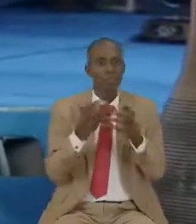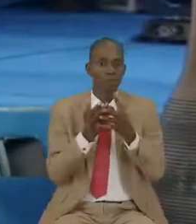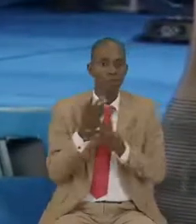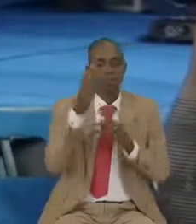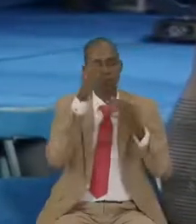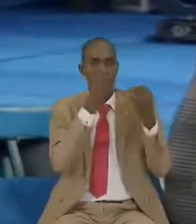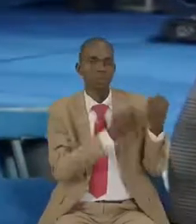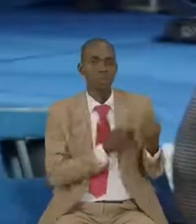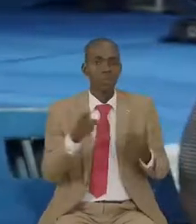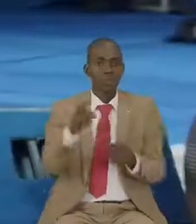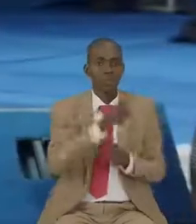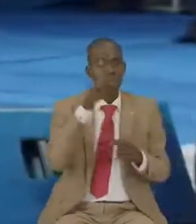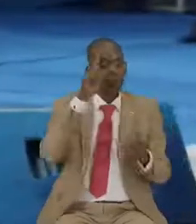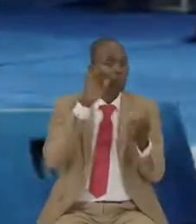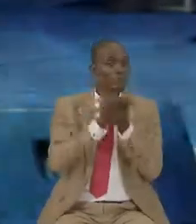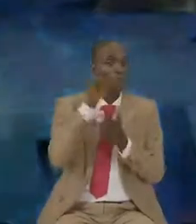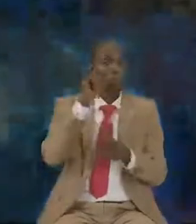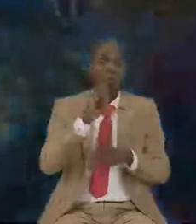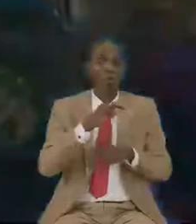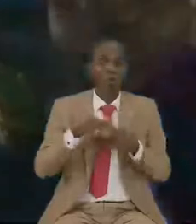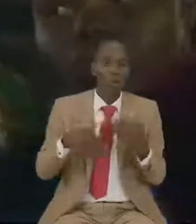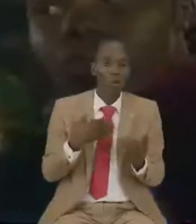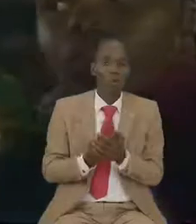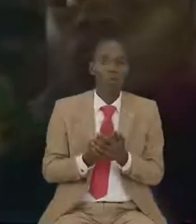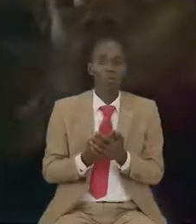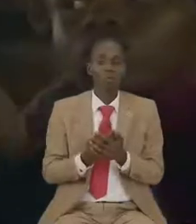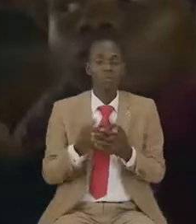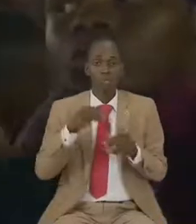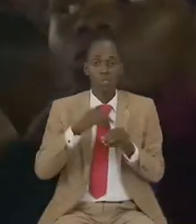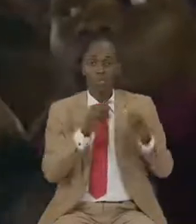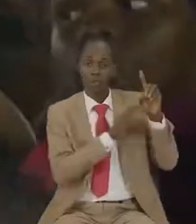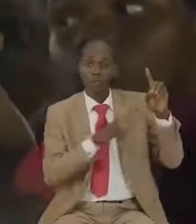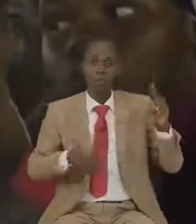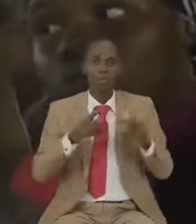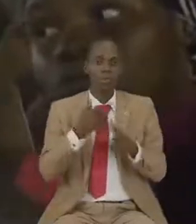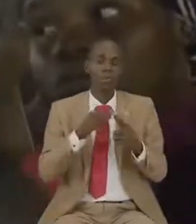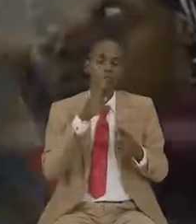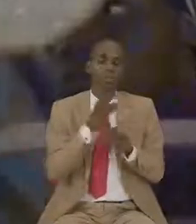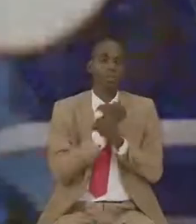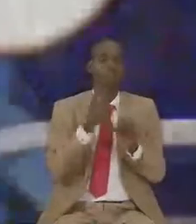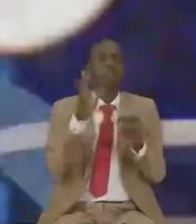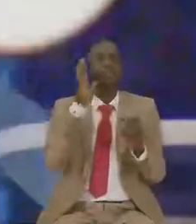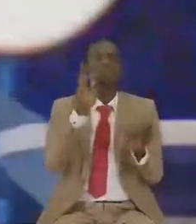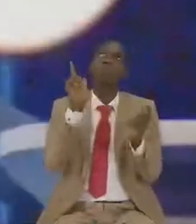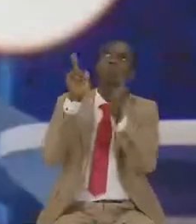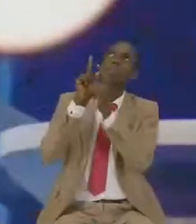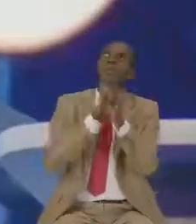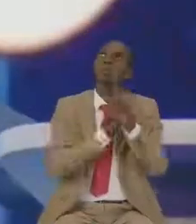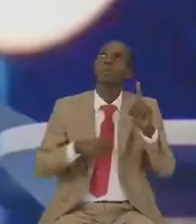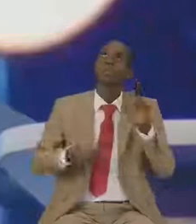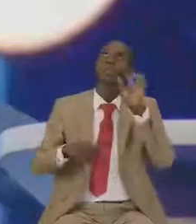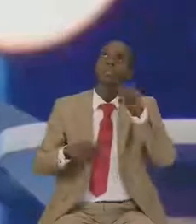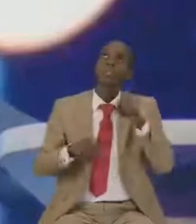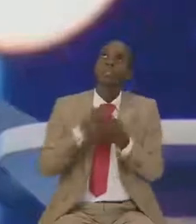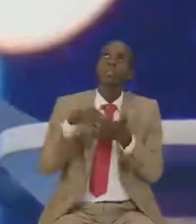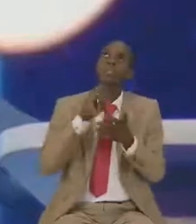Christ. Alors c'est dit, car c'est par la grâce que vous êtes sauvés par le moyen de la foi. Vous croyez au Seigneur, vous êtes sauvés.